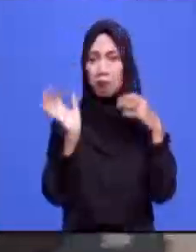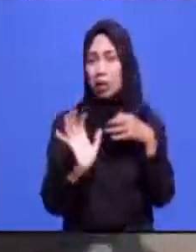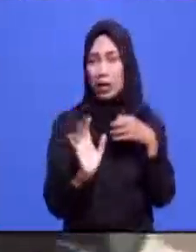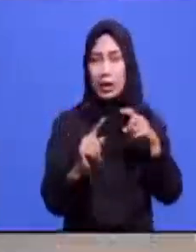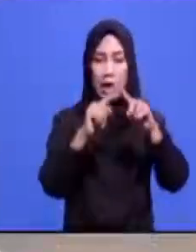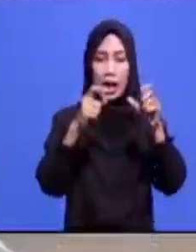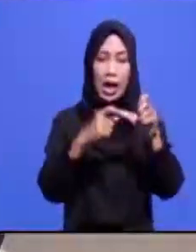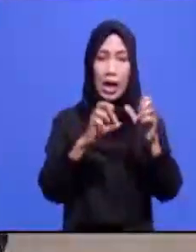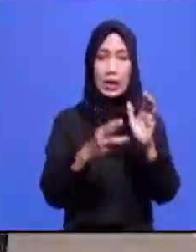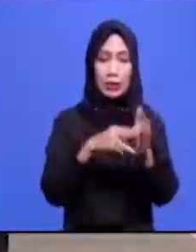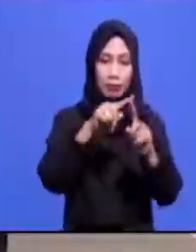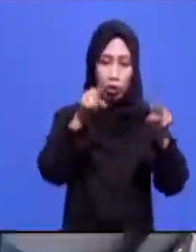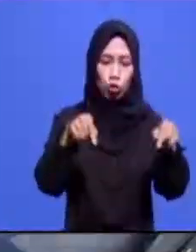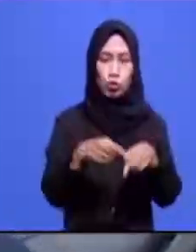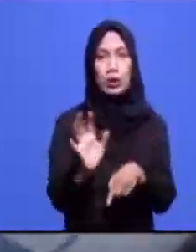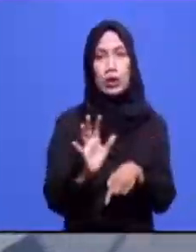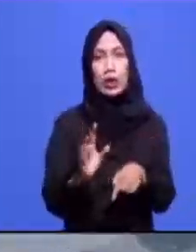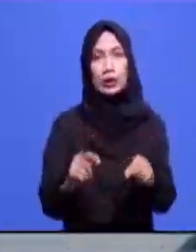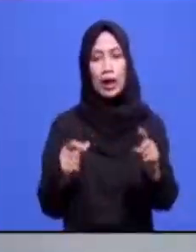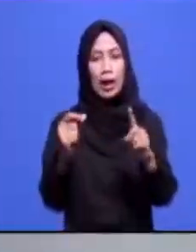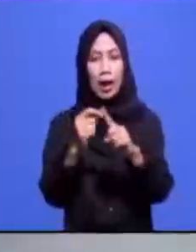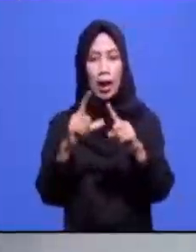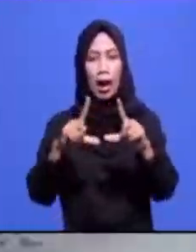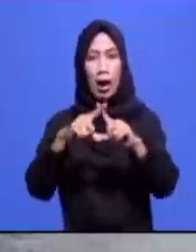plat nomor kendaraan.